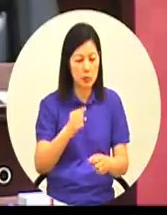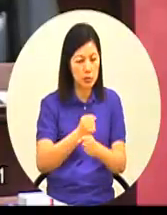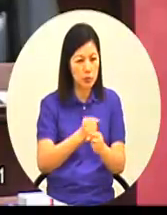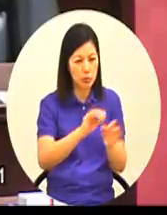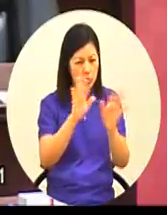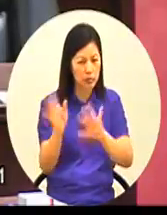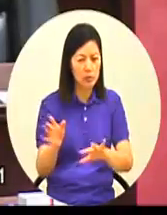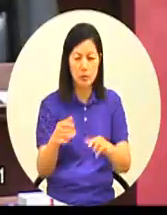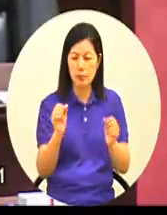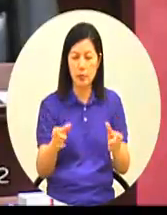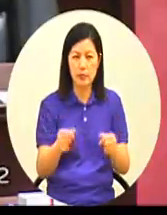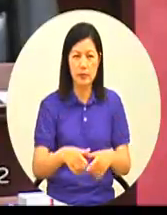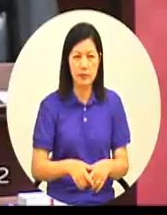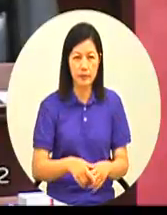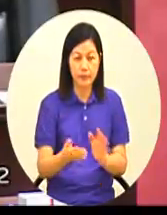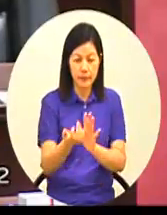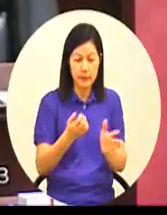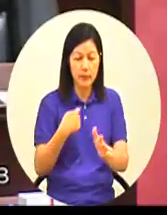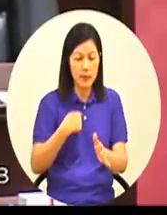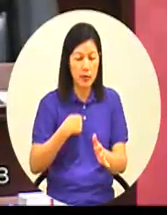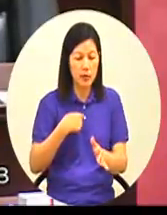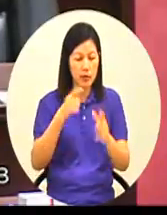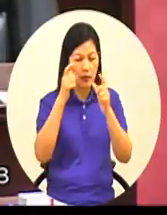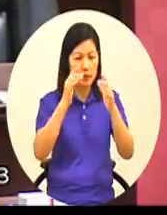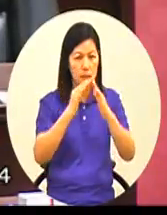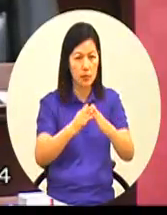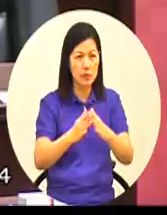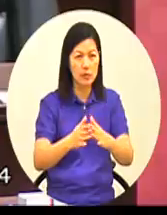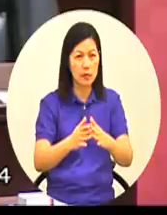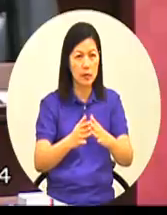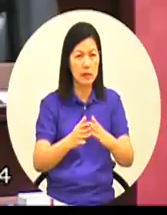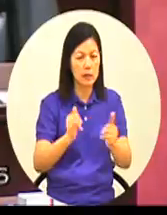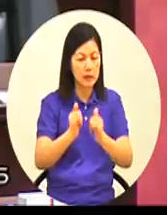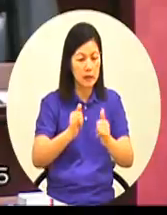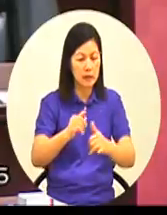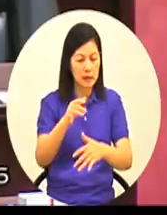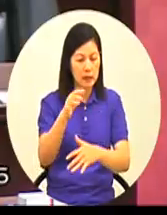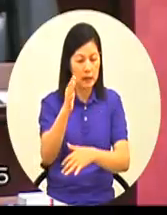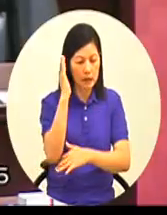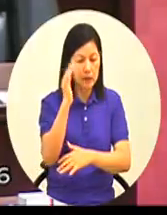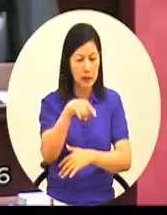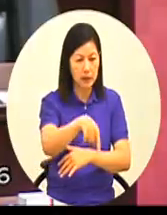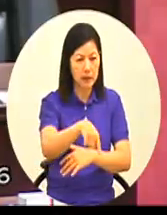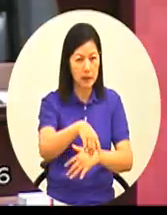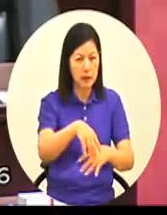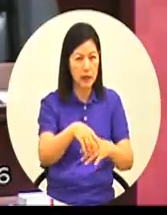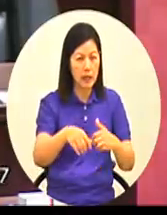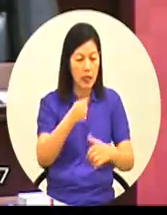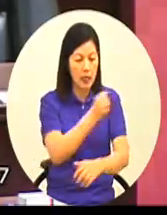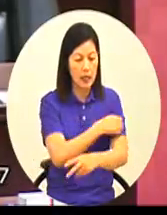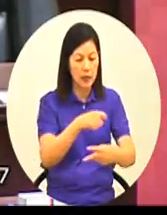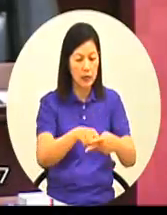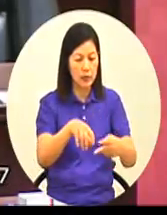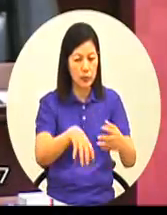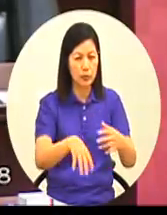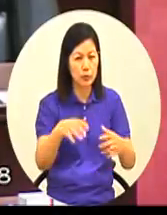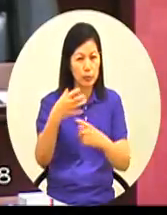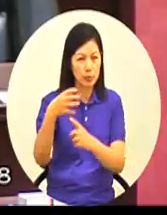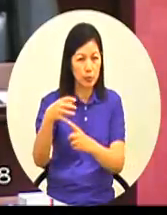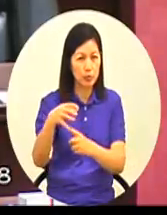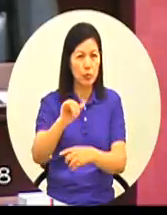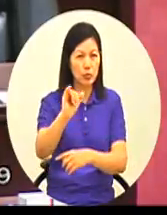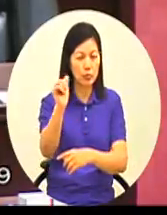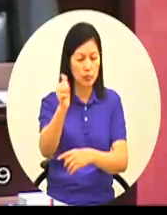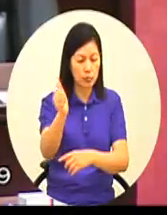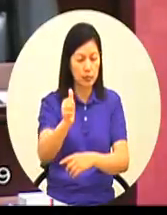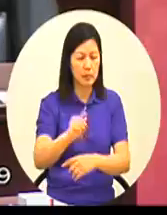像之前我在我们高雄市政府的社政部门也咨询过我们的劳工局，那当时劳工局是钟局长，他也跟我要讲